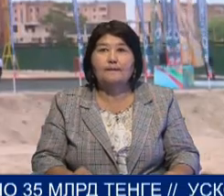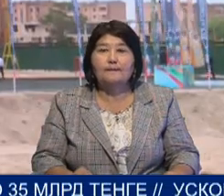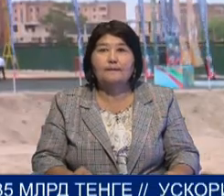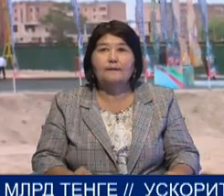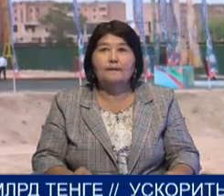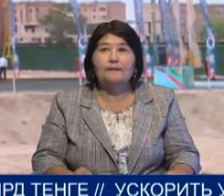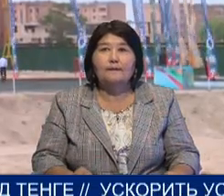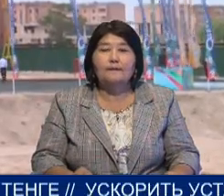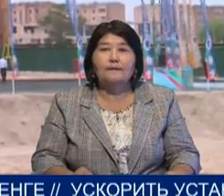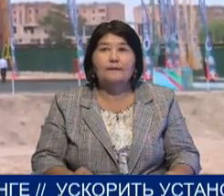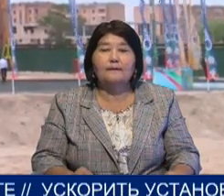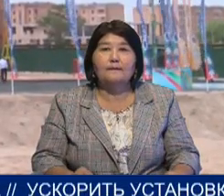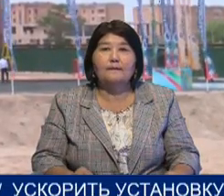хабаев телеканал рда